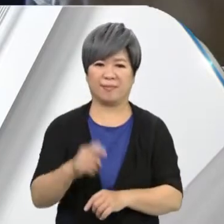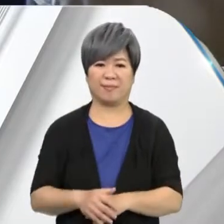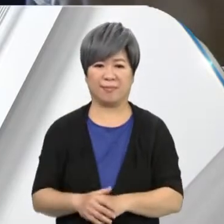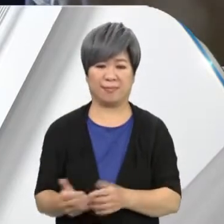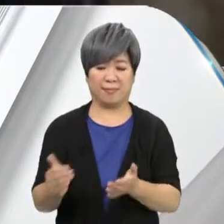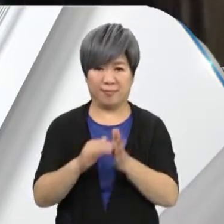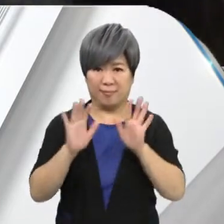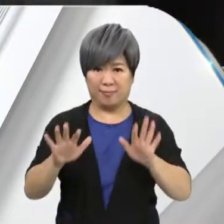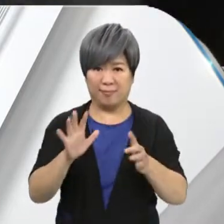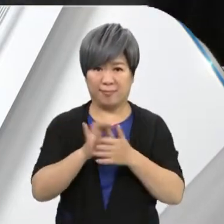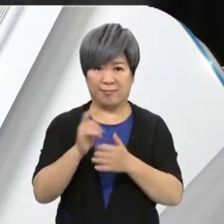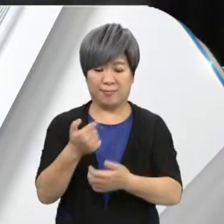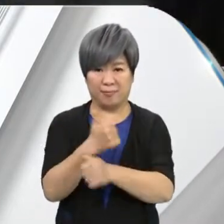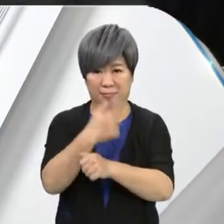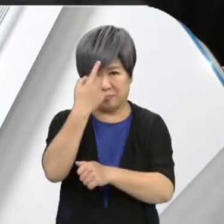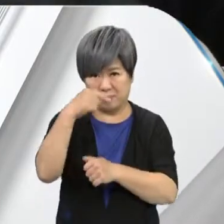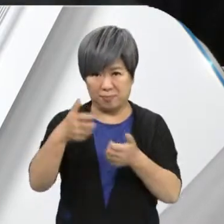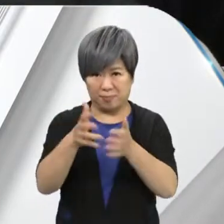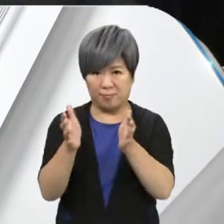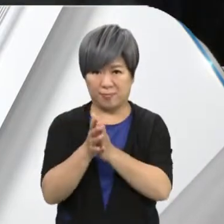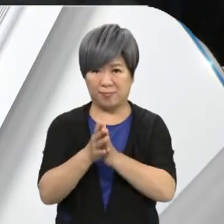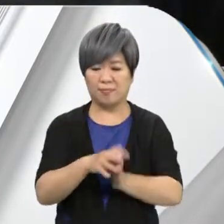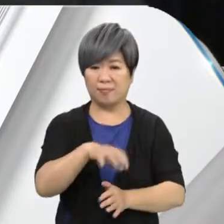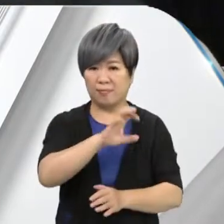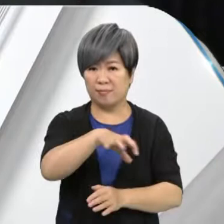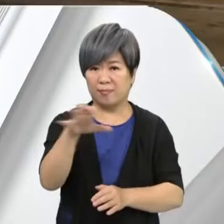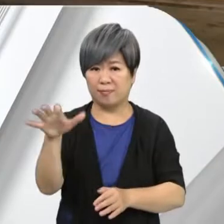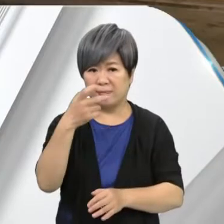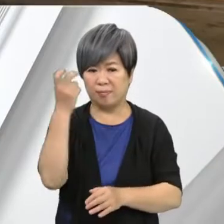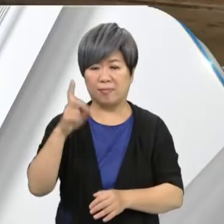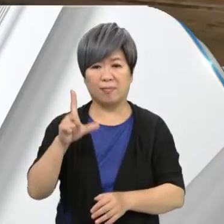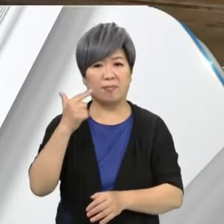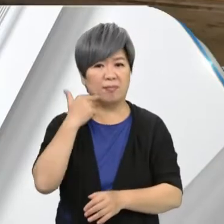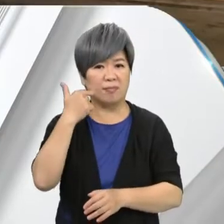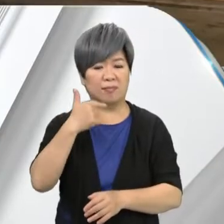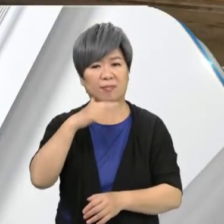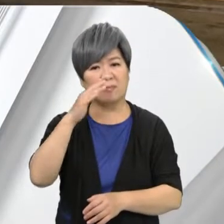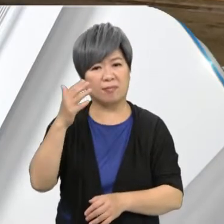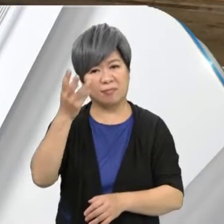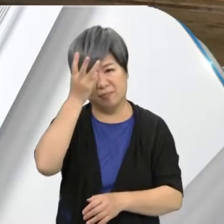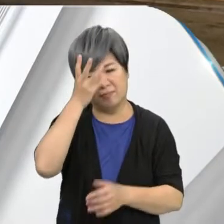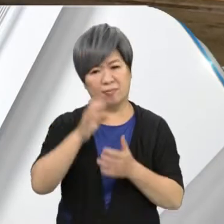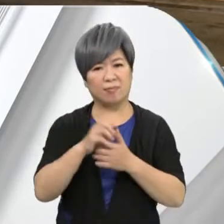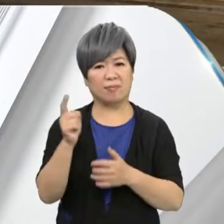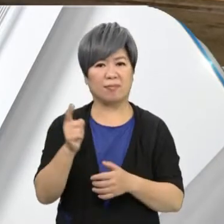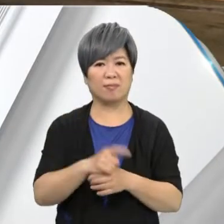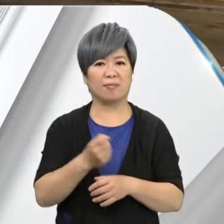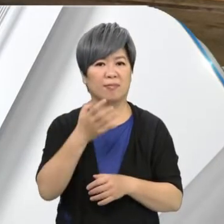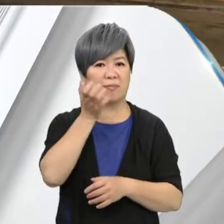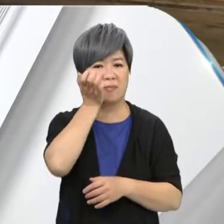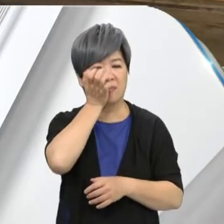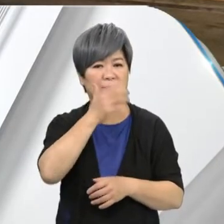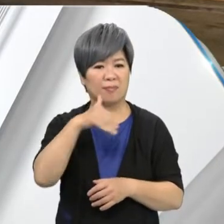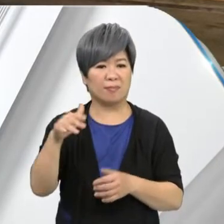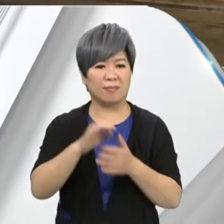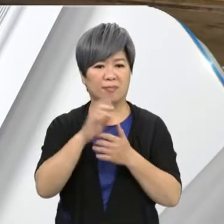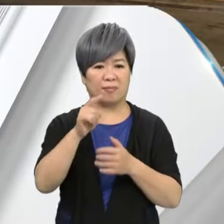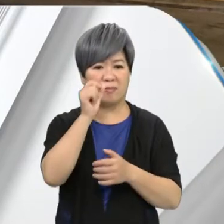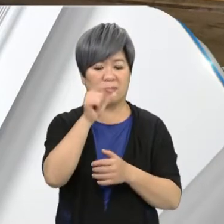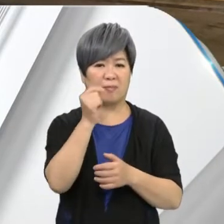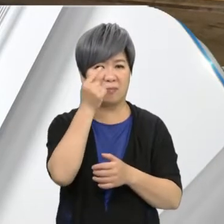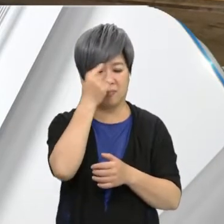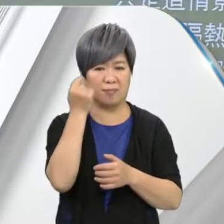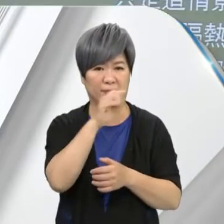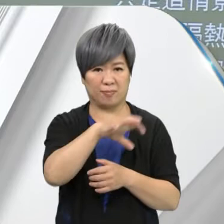利亚遗址考古团队对法林国家乡镇已经发现双门轮、花岗山、岩脉、冲岗、罗山等的玉器遗